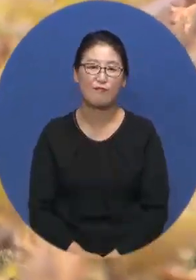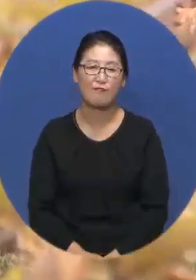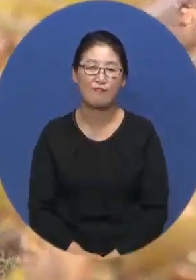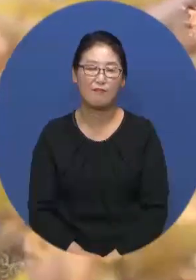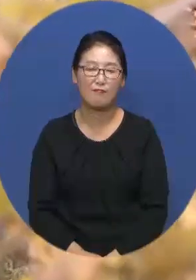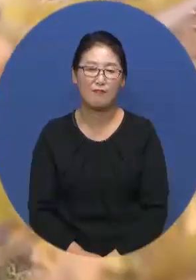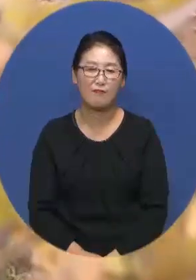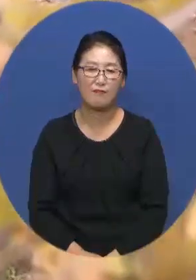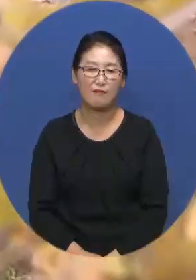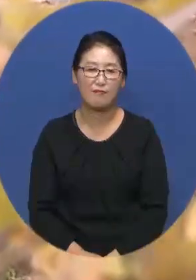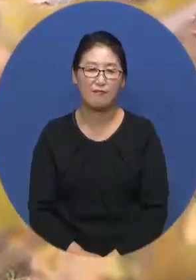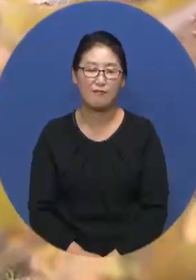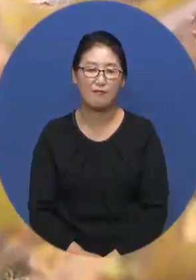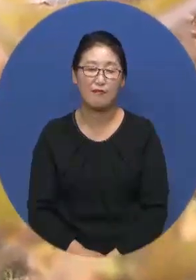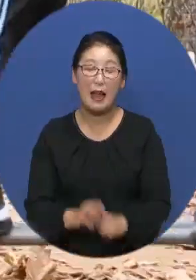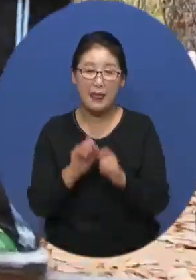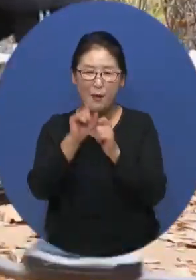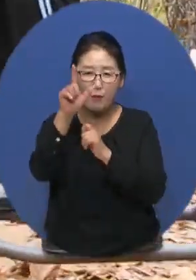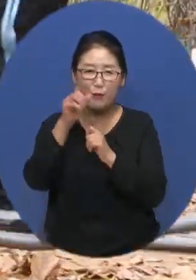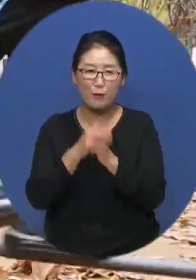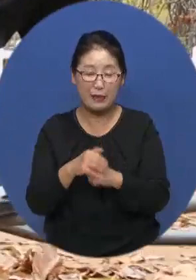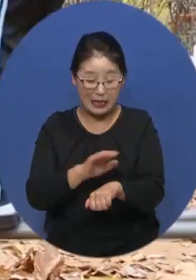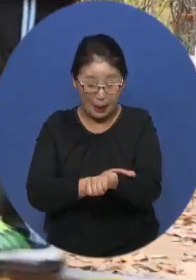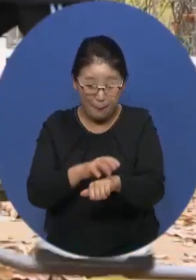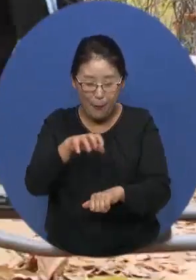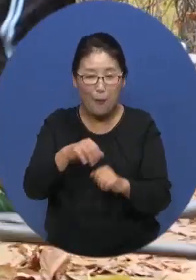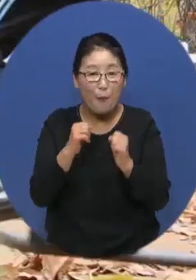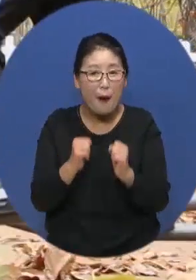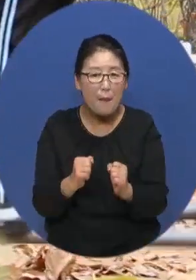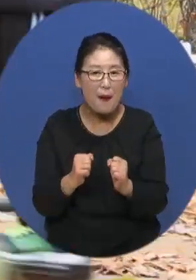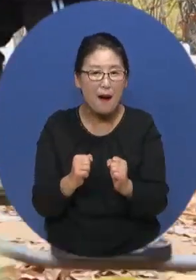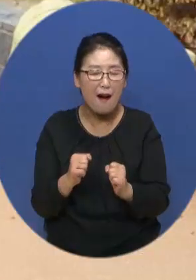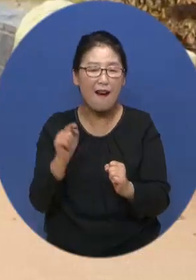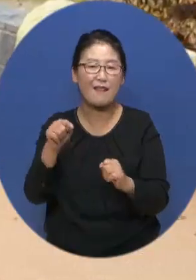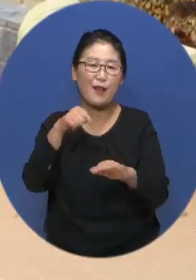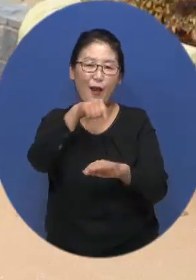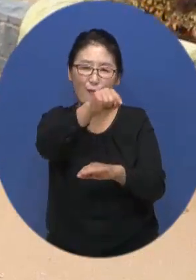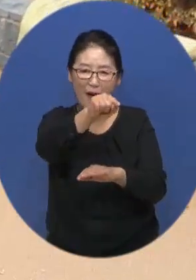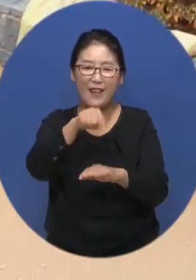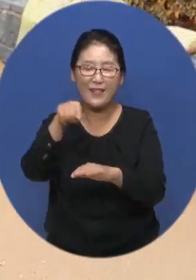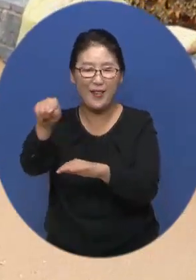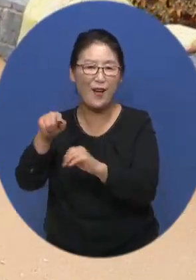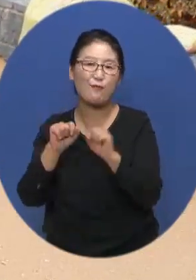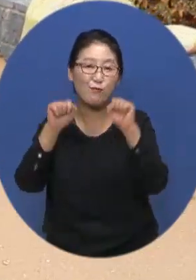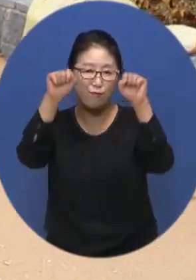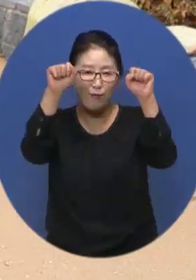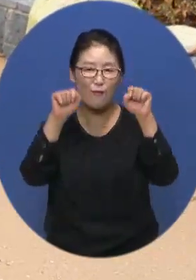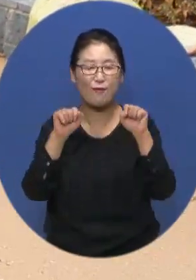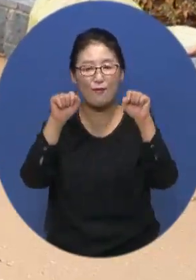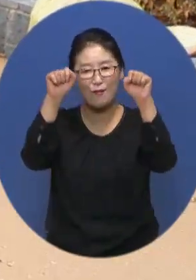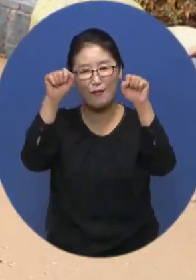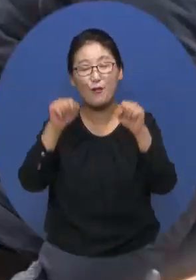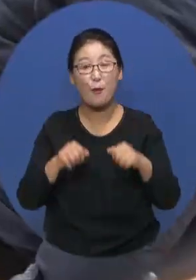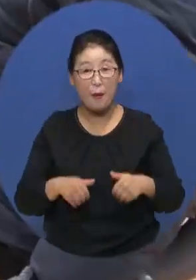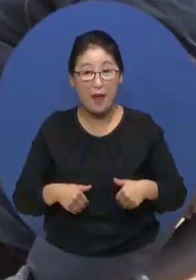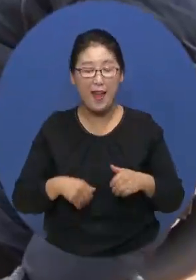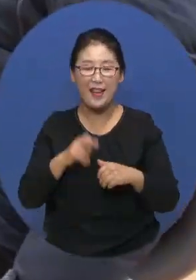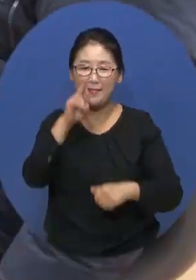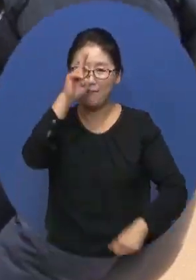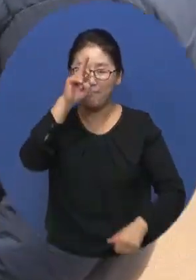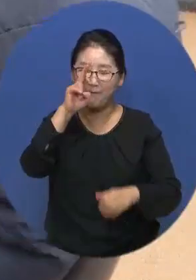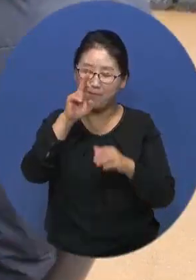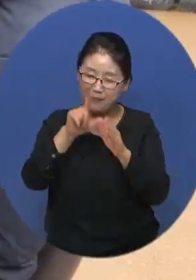작업장에서 시간을 보내는 장애인 직원들에게 적당한 운동은 필수겠죠. 이렇게 점심시간 틈틈이 함께